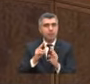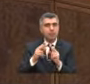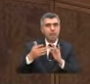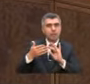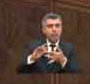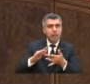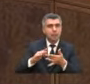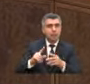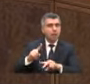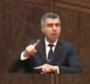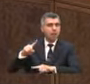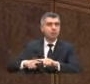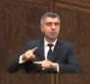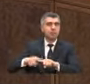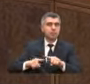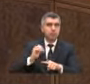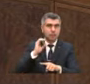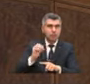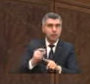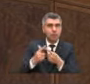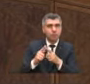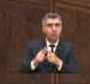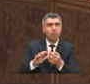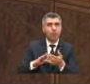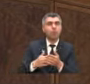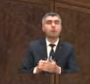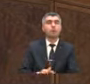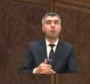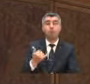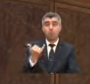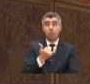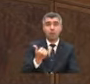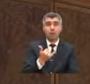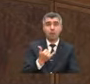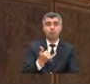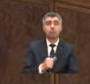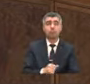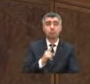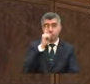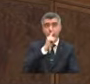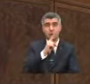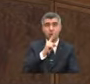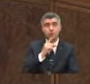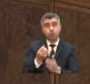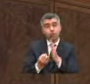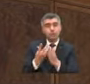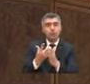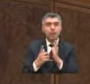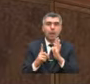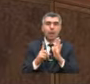لمكافحة الجريمة المعلوماتية، والشيء اللي كيجعل أننا خصنا فعلا نحركوا التدخل